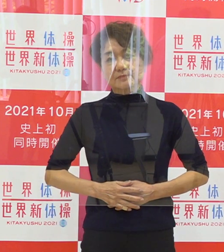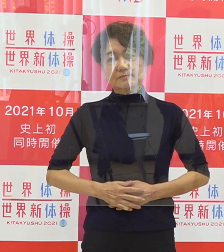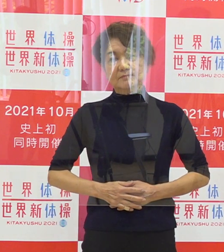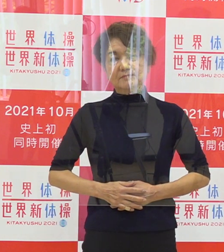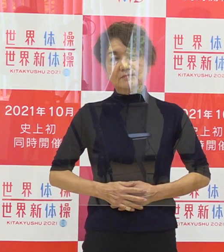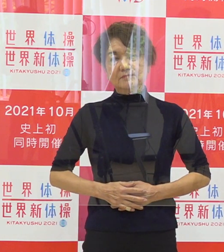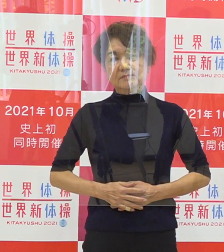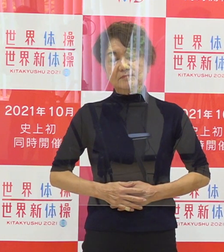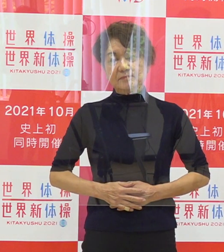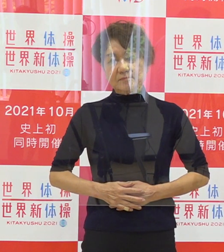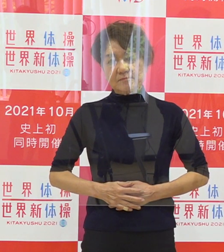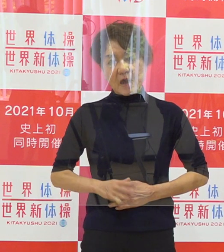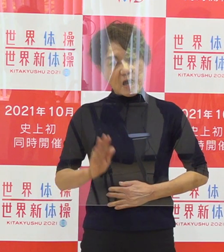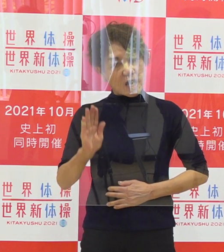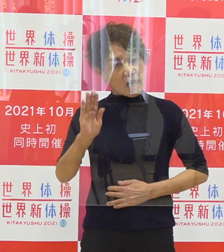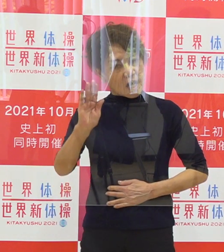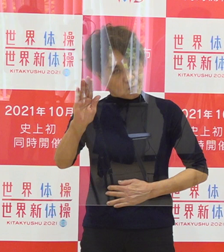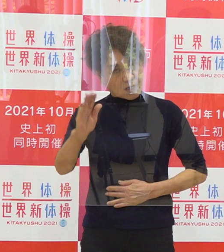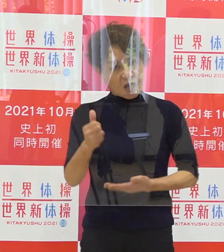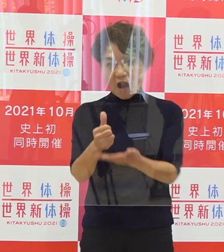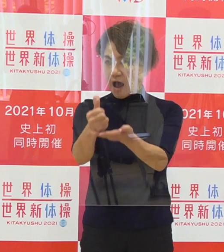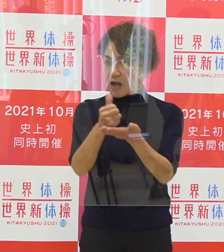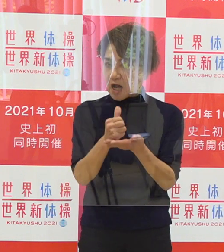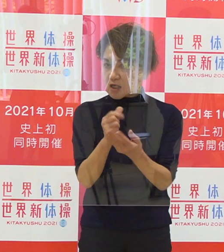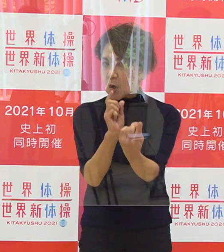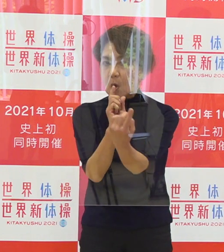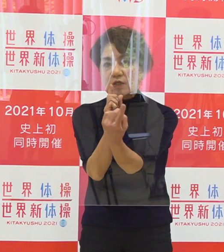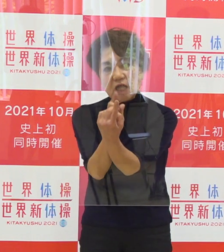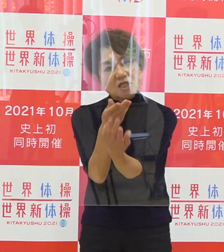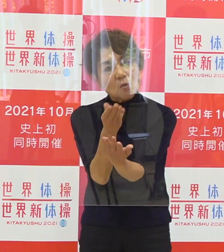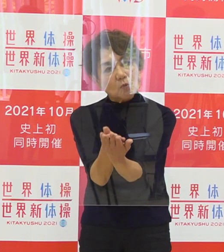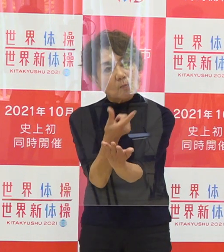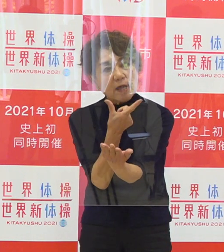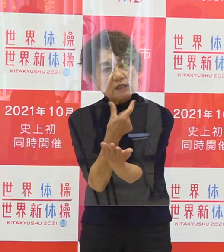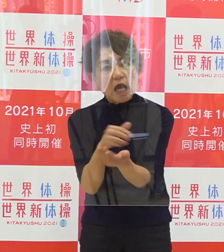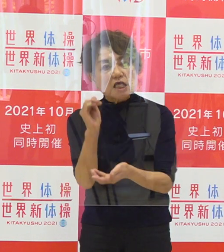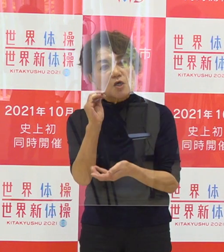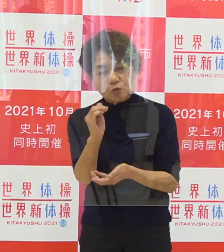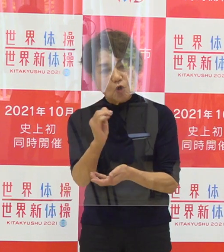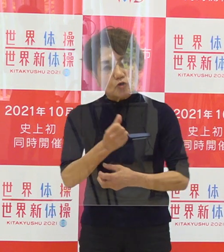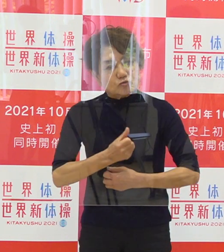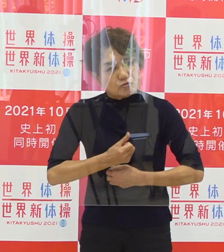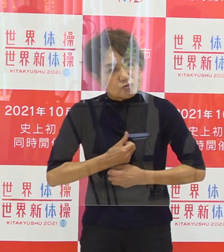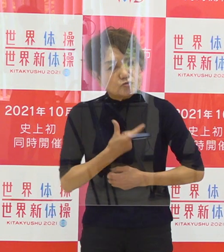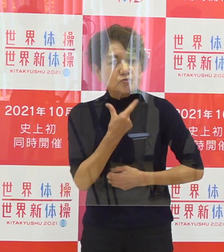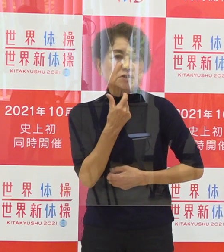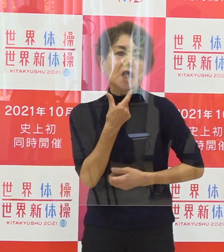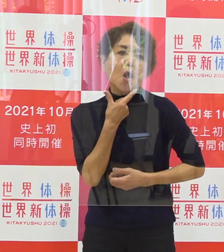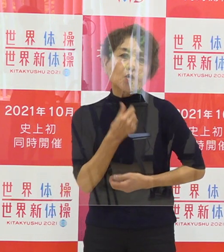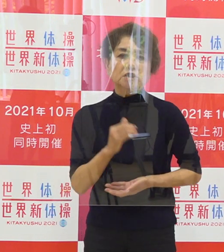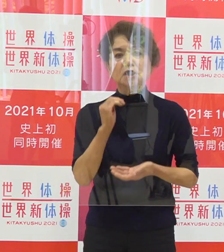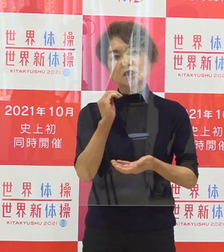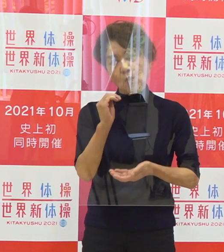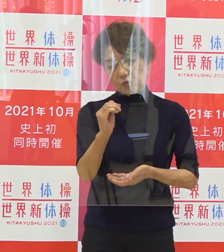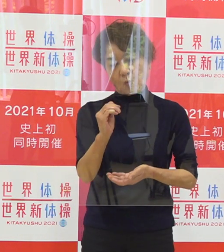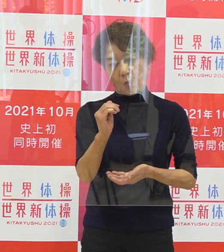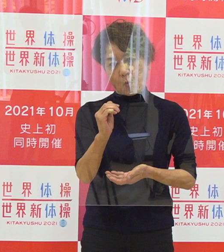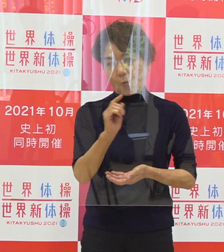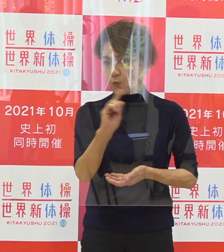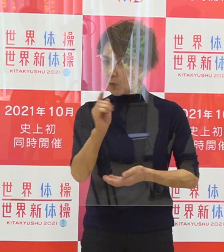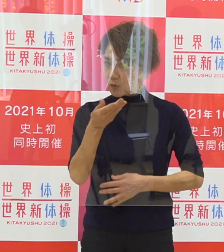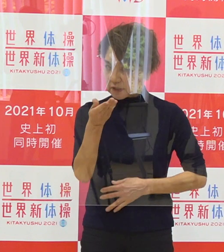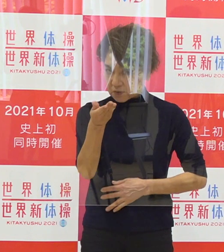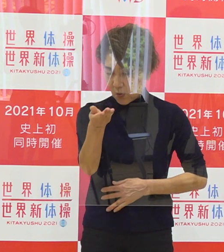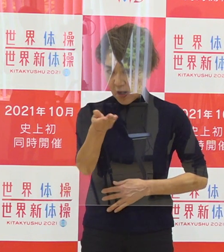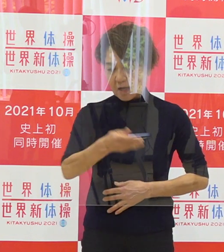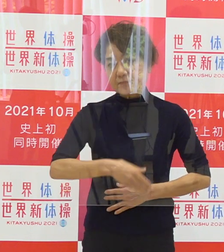また続く大会の中で観客に向けて、求めたいこと、注意していただきたいこと等々があればお聞か